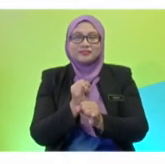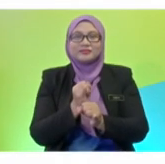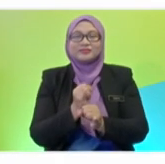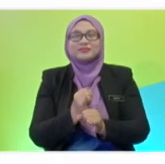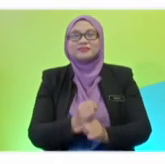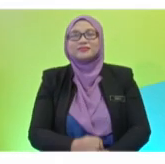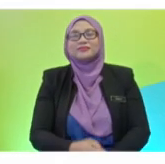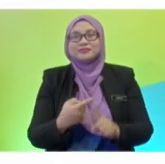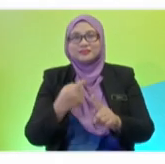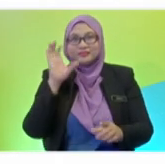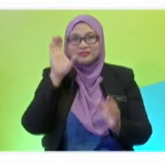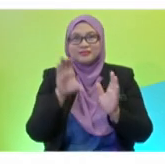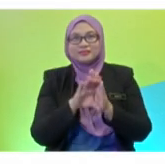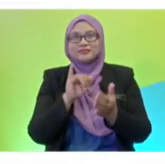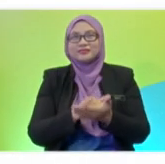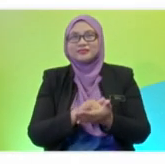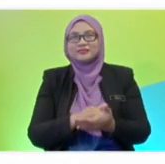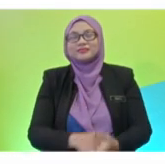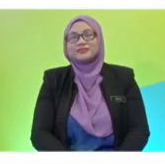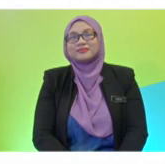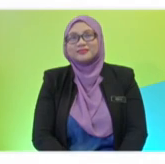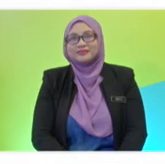umum Oke saya pernah coba jawab Oke